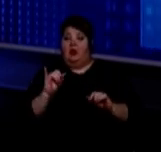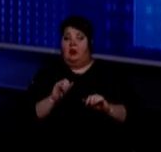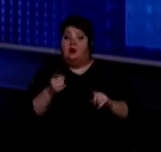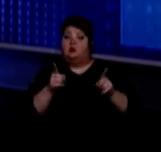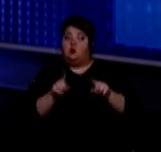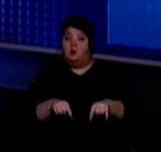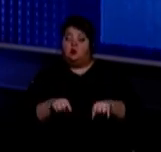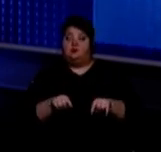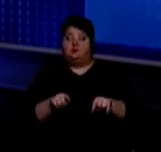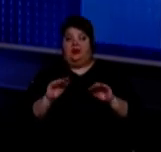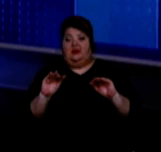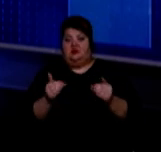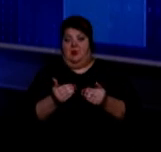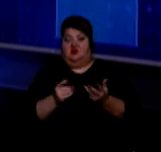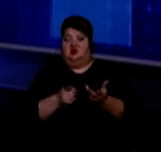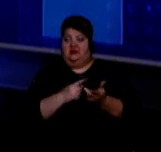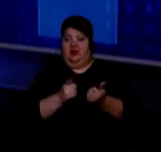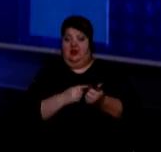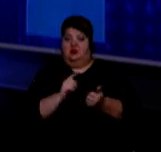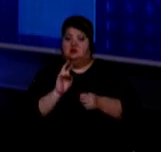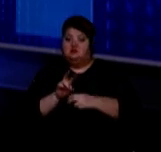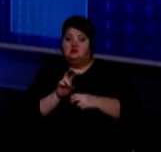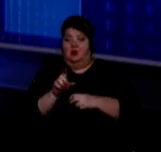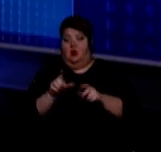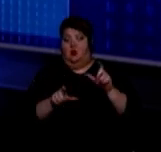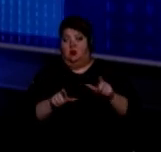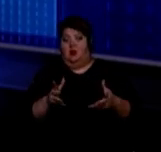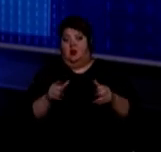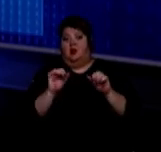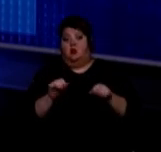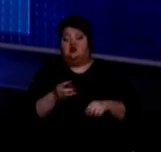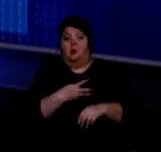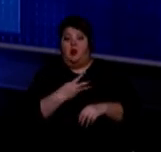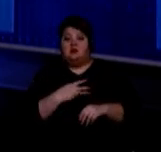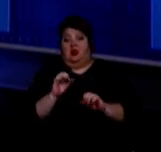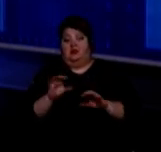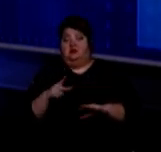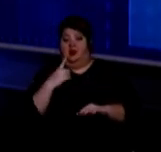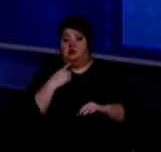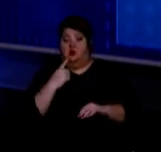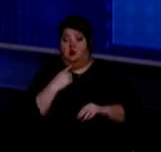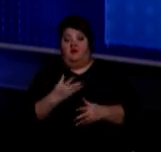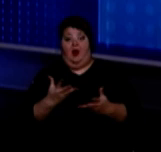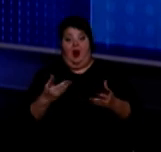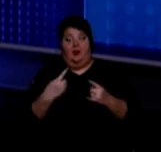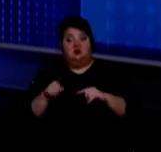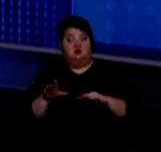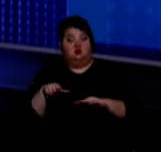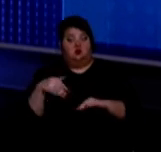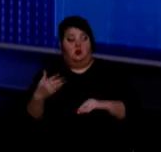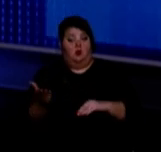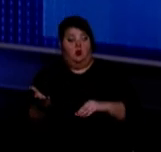тому зменшилась кількість людей, які б, може, навіть бажали б здати кров. Але з іншого боку, я